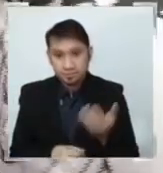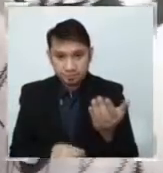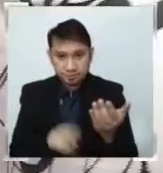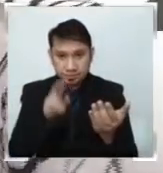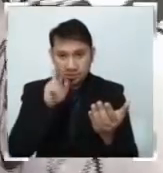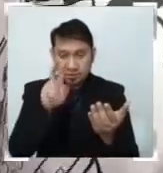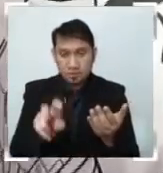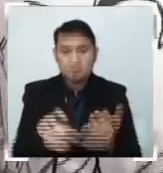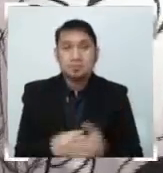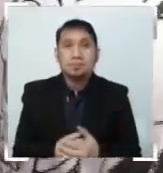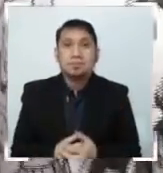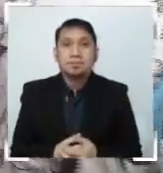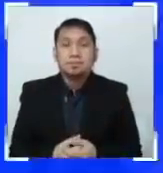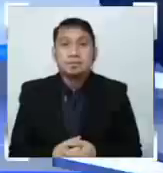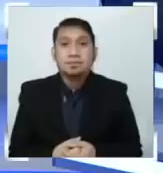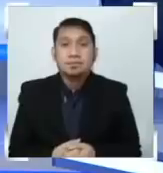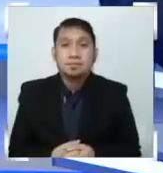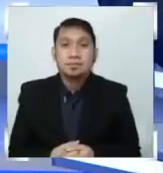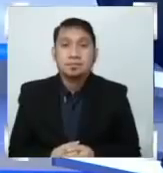saksi.